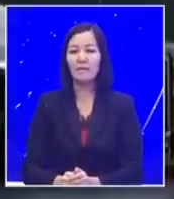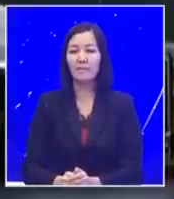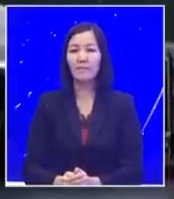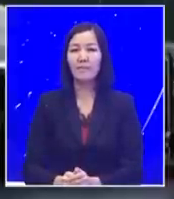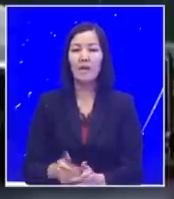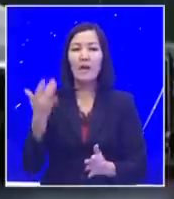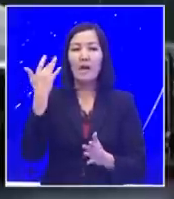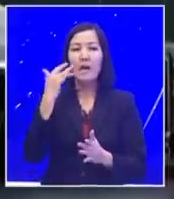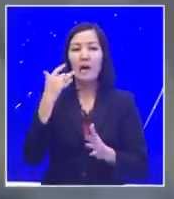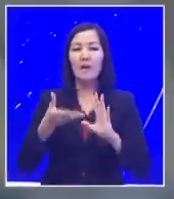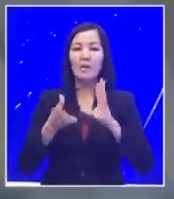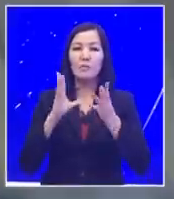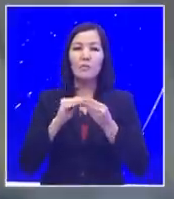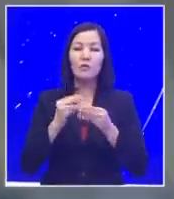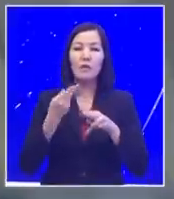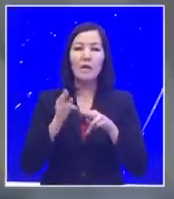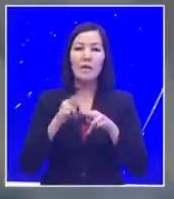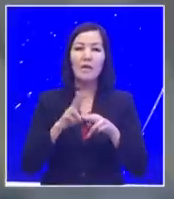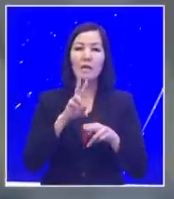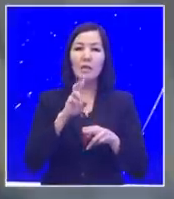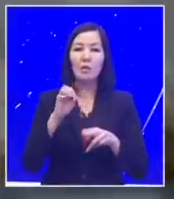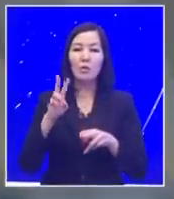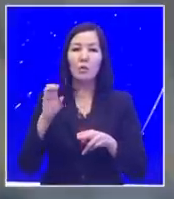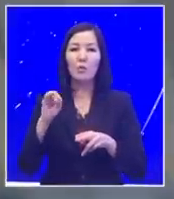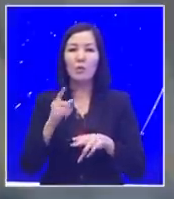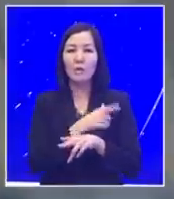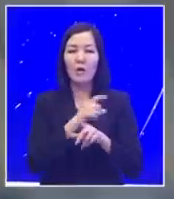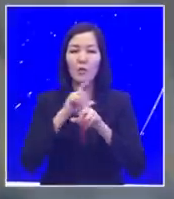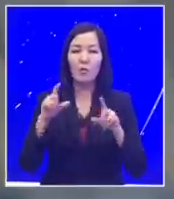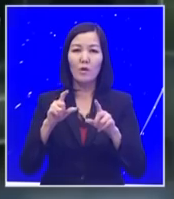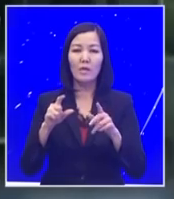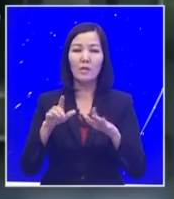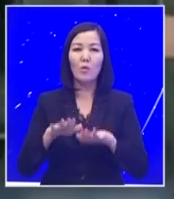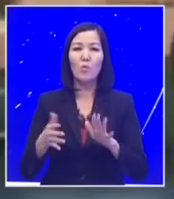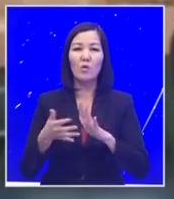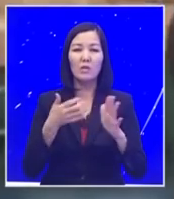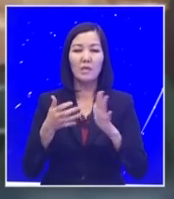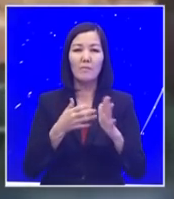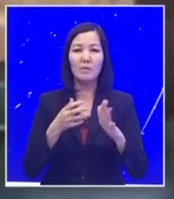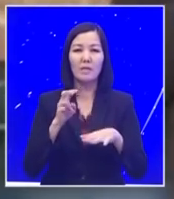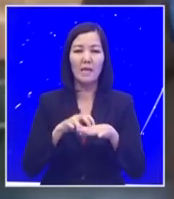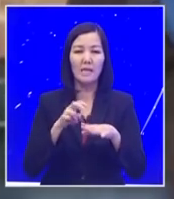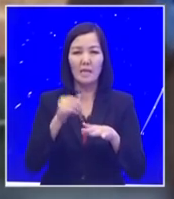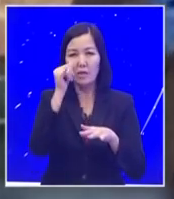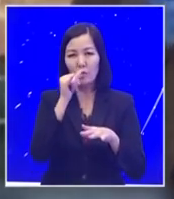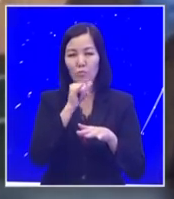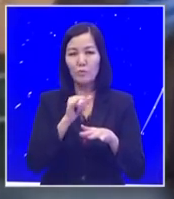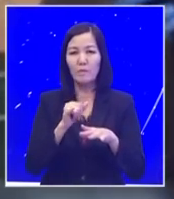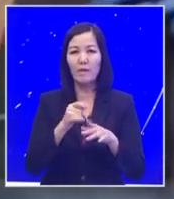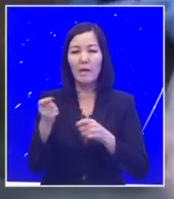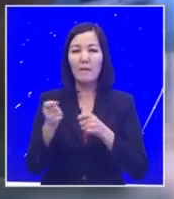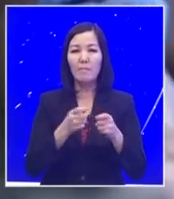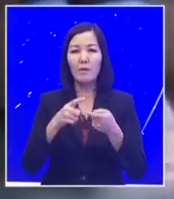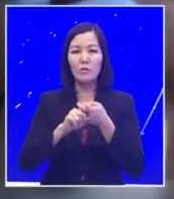Ал ақш бойынша ең күрделі жағдай Нью-Йоркте. Мұнда ауруханаларда орын тапшы, дәрігерлерде үлгермей жатыр. Ал билік